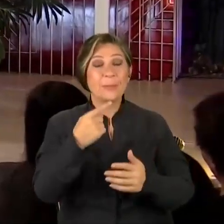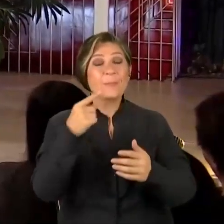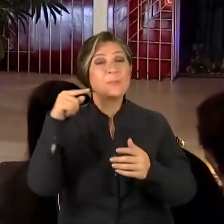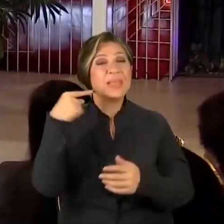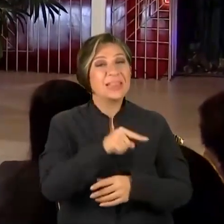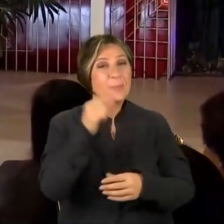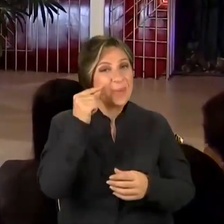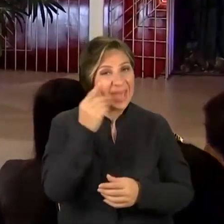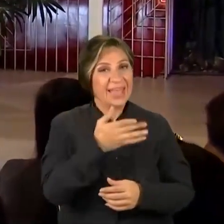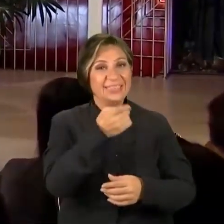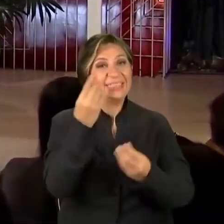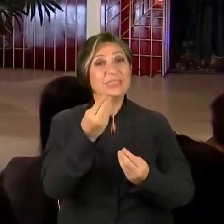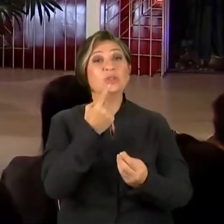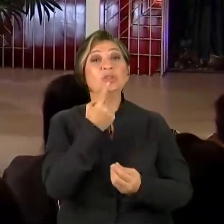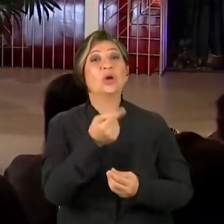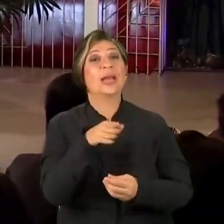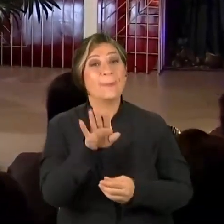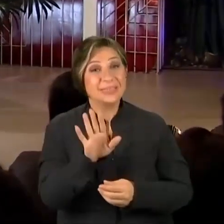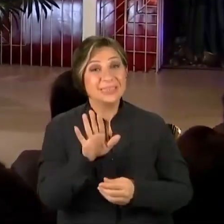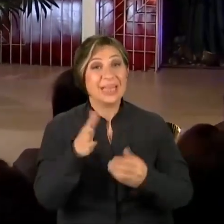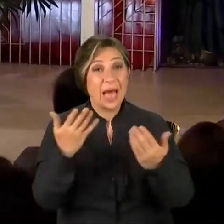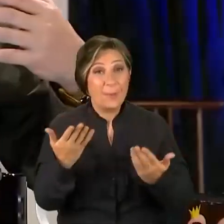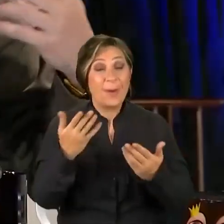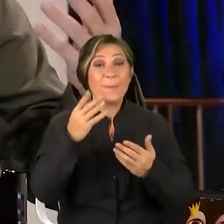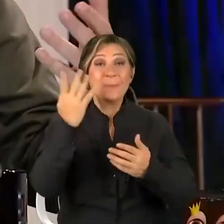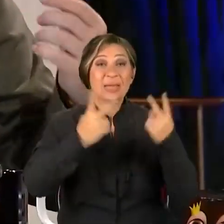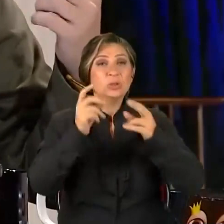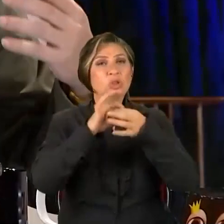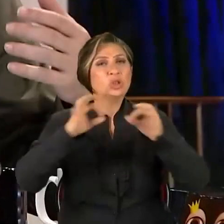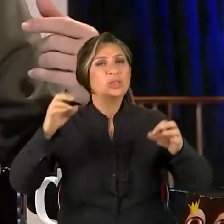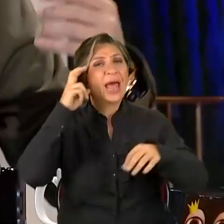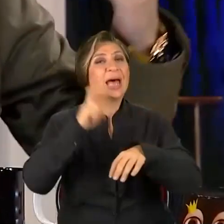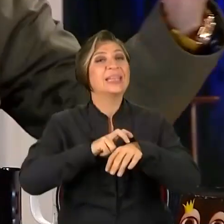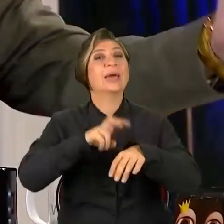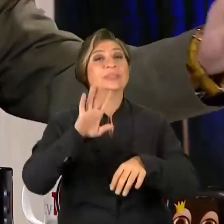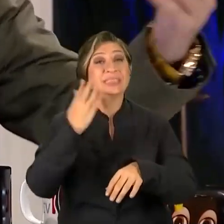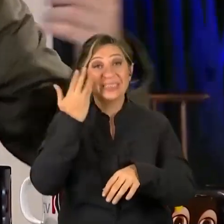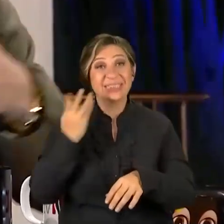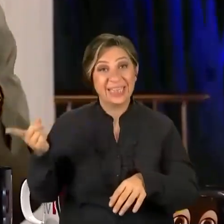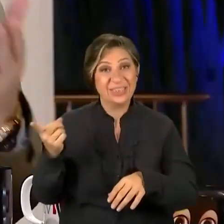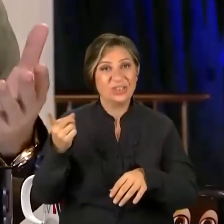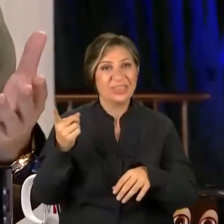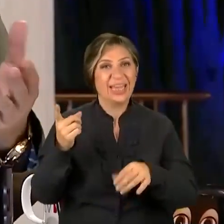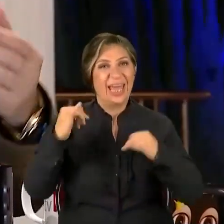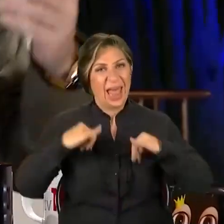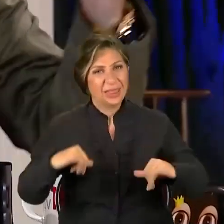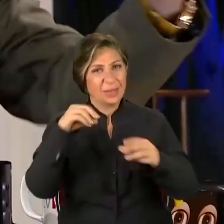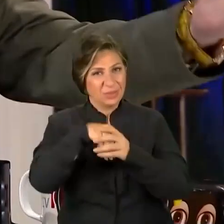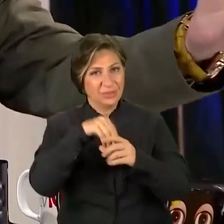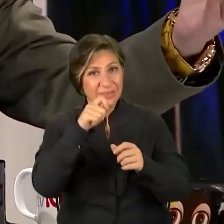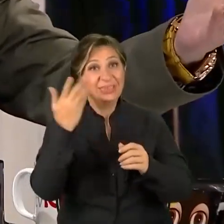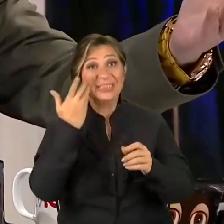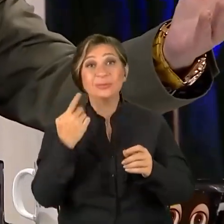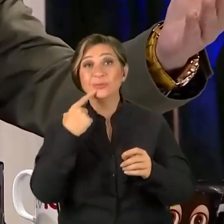ki birileri Bey Siz belki iyi söyleyemezsiniz belki sözleri hatırlamasını falan seyircide yani rahatlatmak için